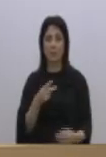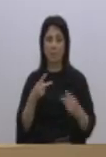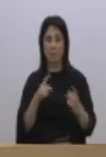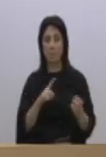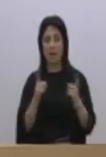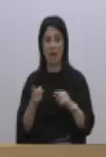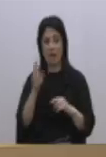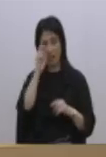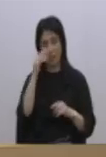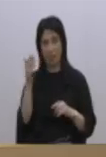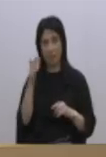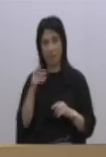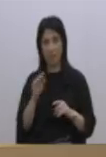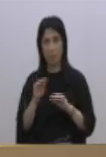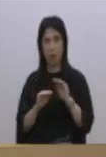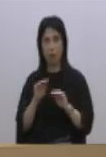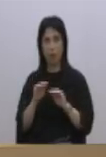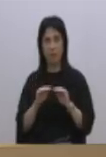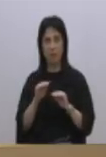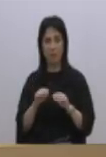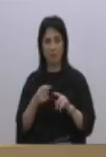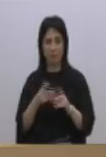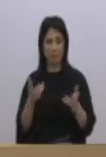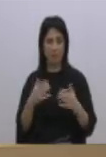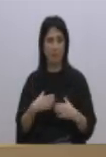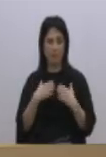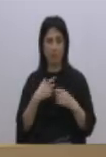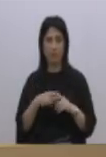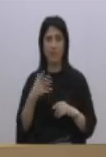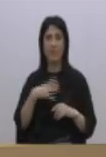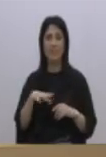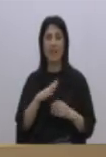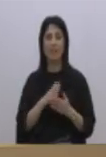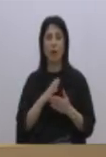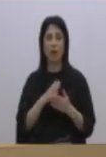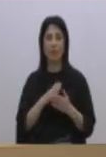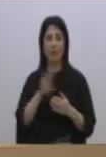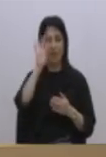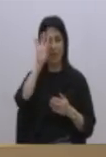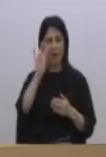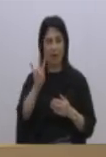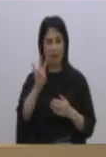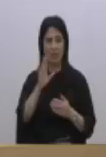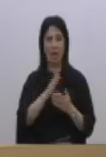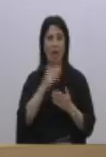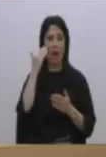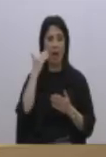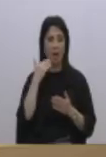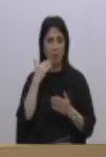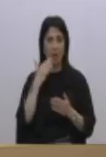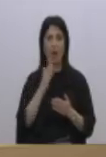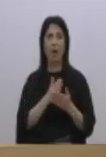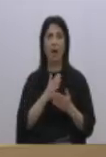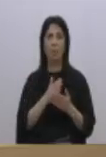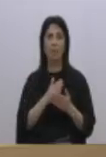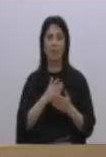პარალელურად სახელმწიფო მხრიდან მოწყობილი ვახქანალი ის გამო, საქართველოში არიან ირანელები, არიან არაბები, არიან ახლა